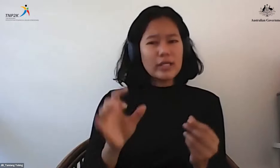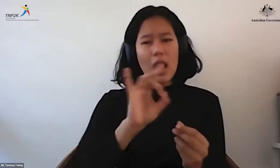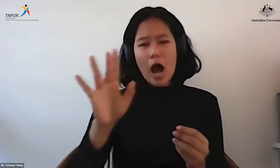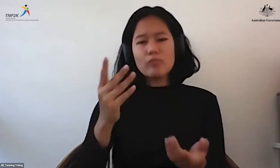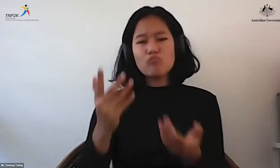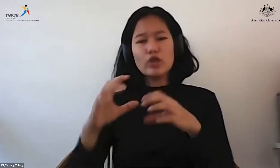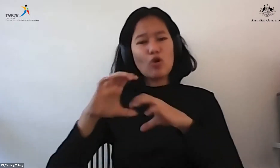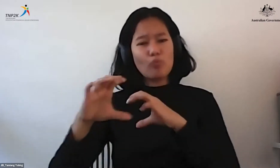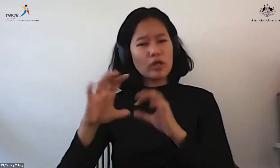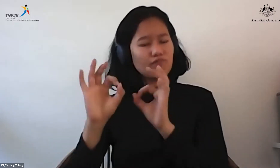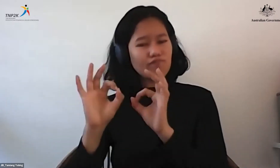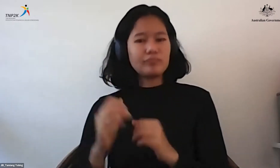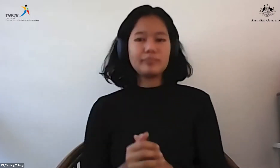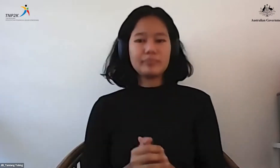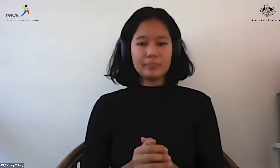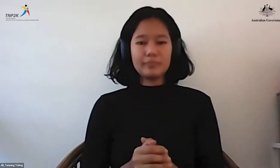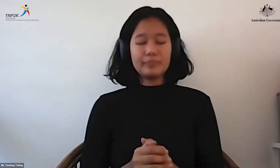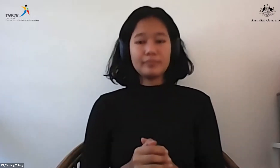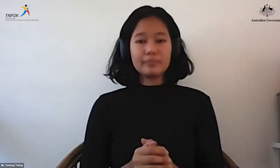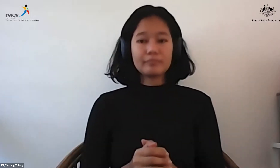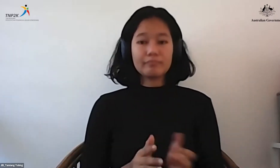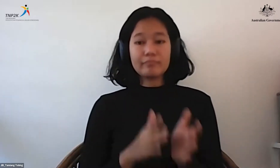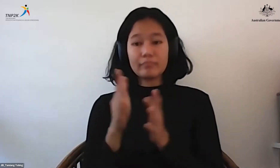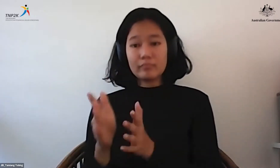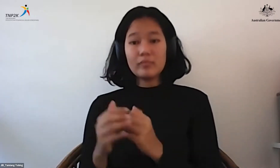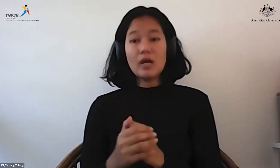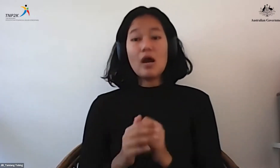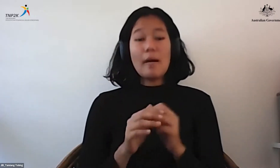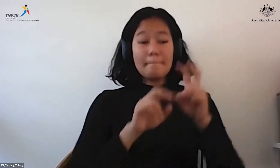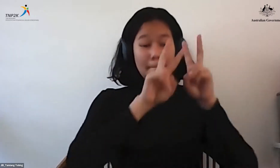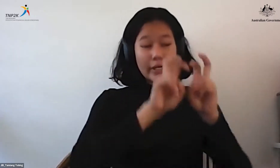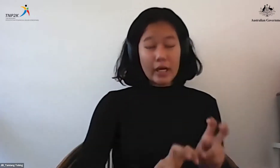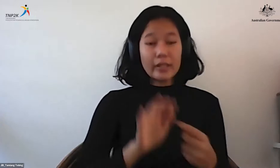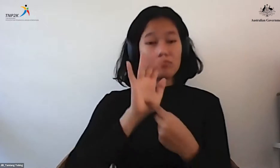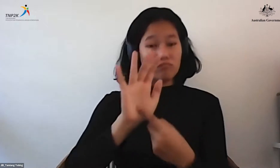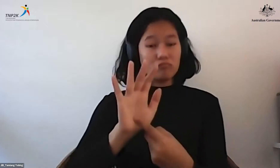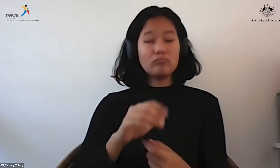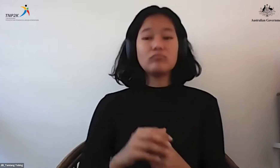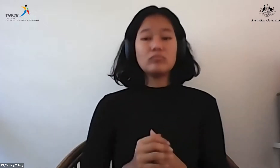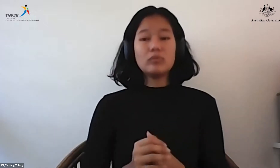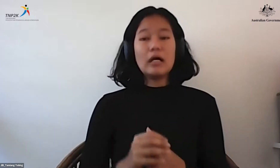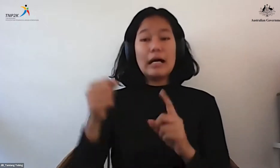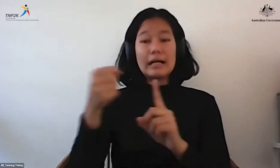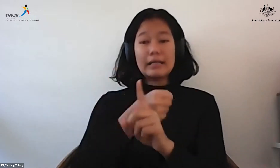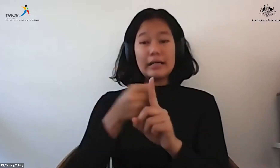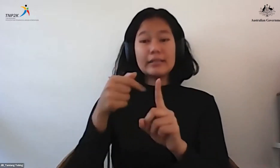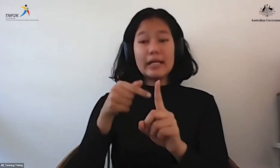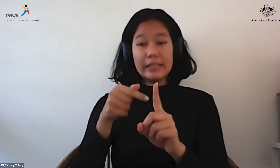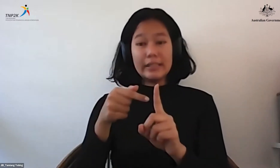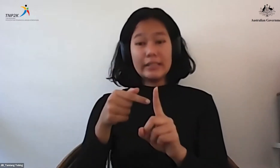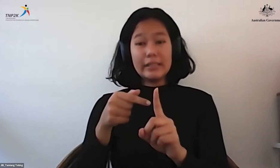yang baik gitu. Nah, kemudian banyak penelitian yang menunjukkan bahwa kekerasan itu direproduksi